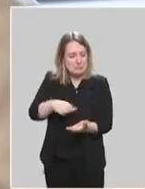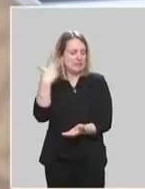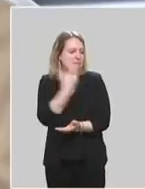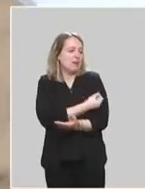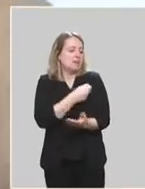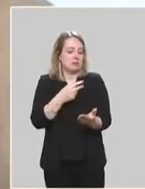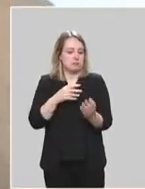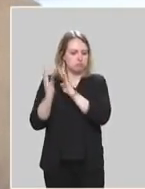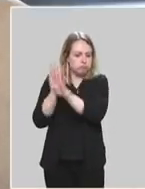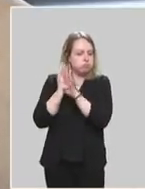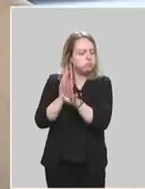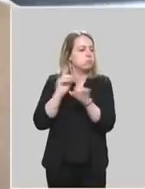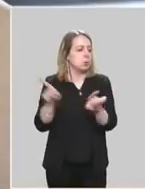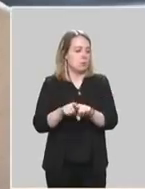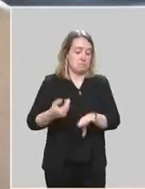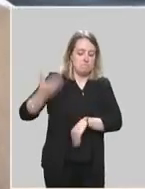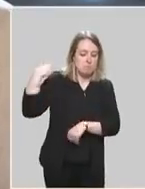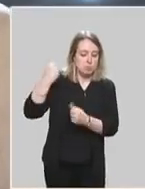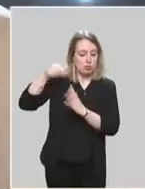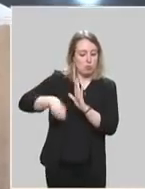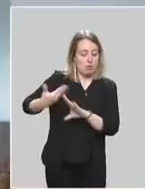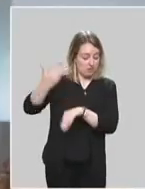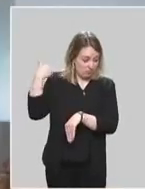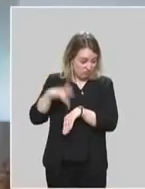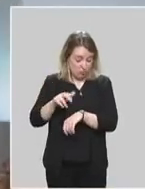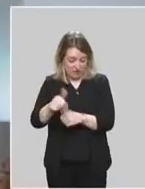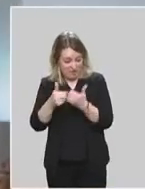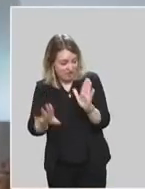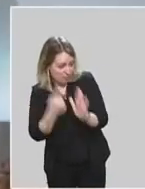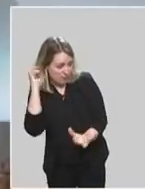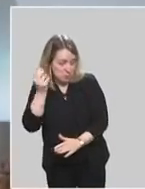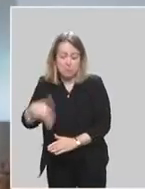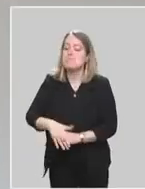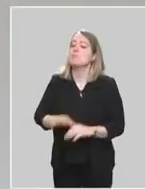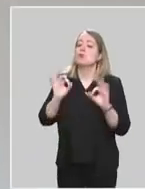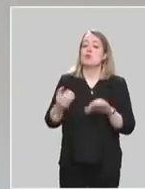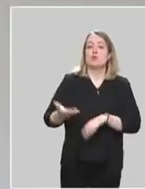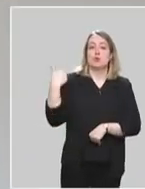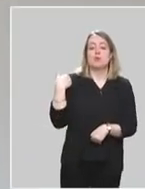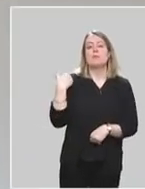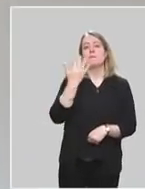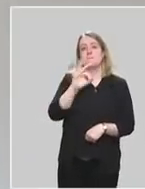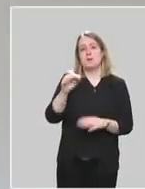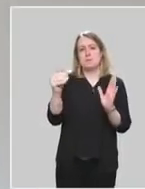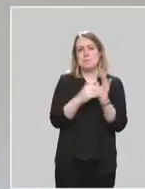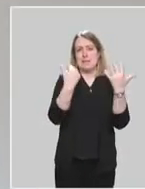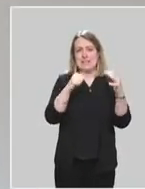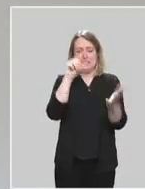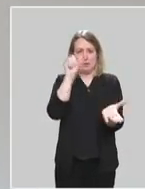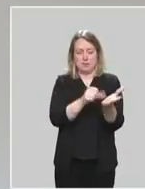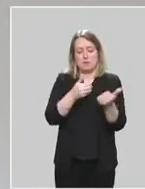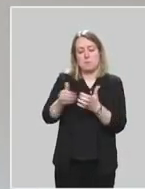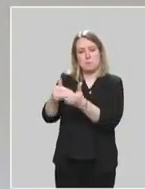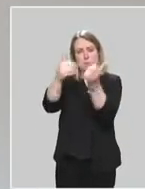comme ça avait été le cas il y a quelques mois? Merci beaucoup. D'abord, je le redis, nous étions montés à 1600 centres de vaccination et la ville ne participait pas